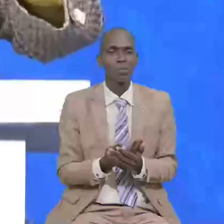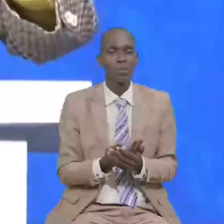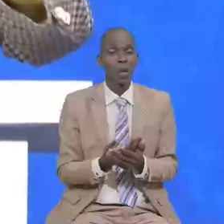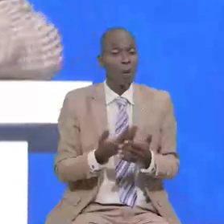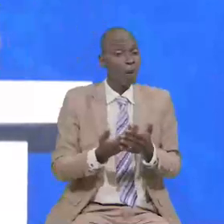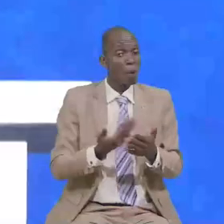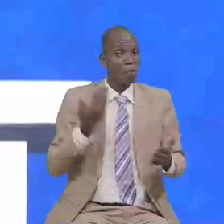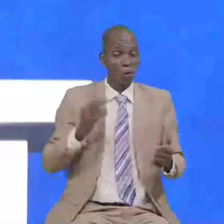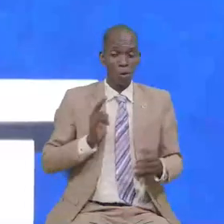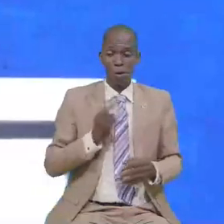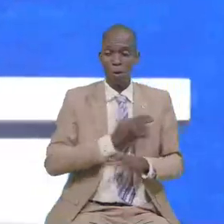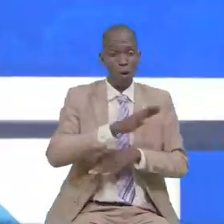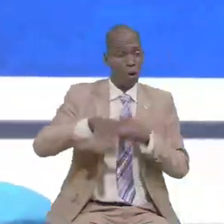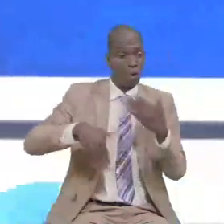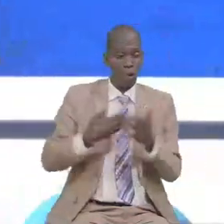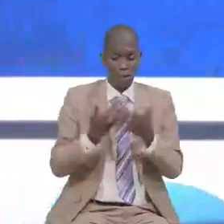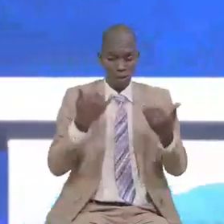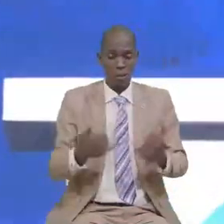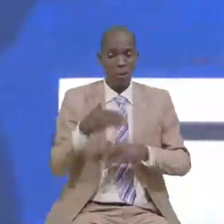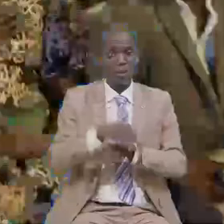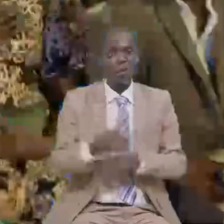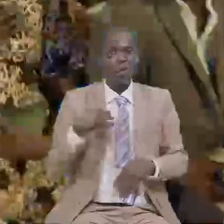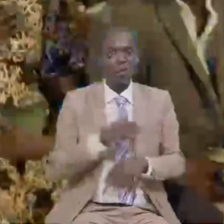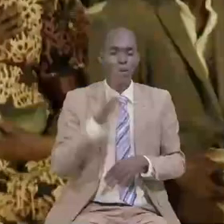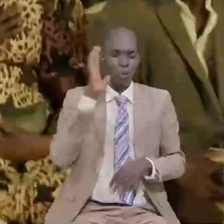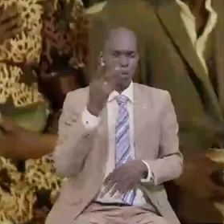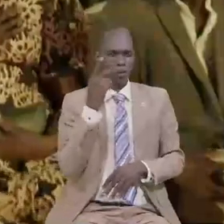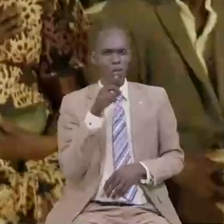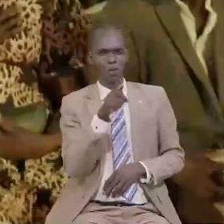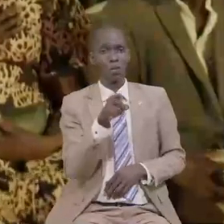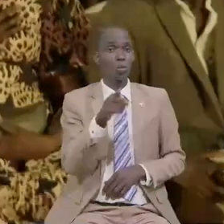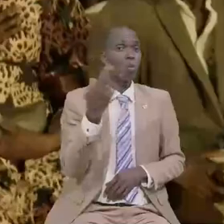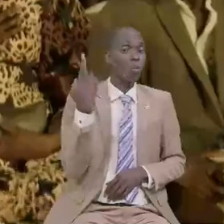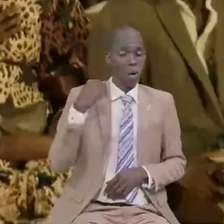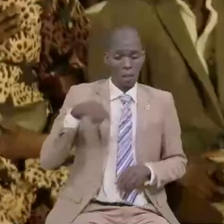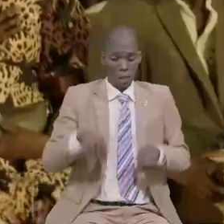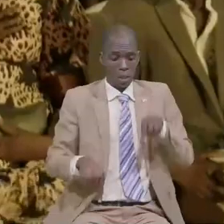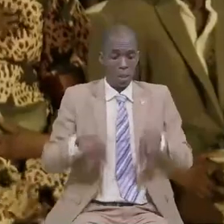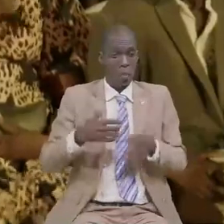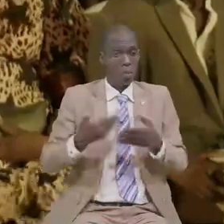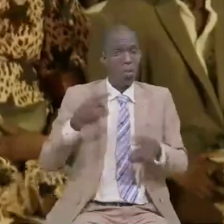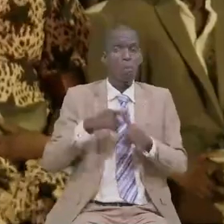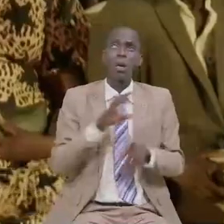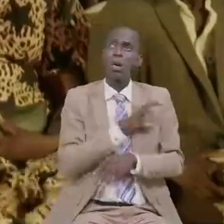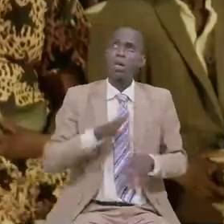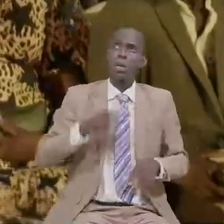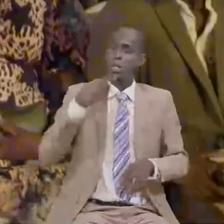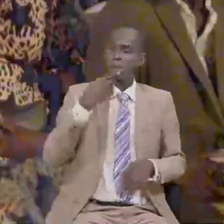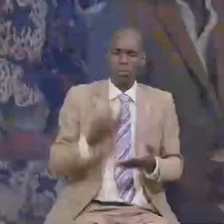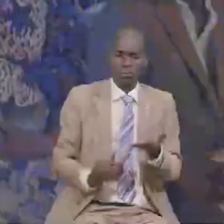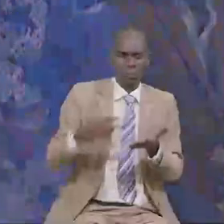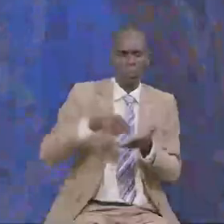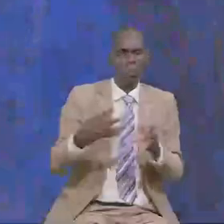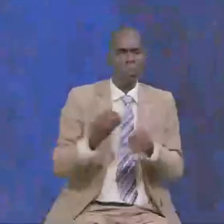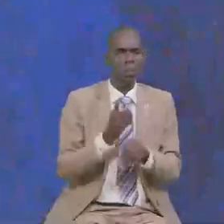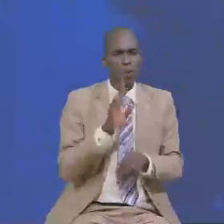En présence de nous tous, nous te verrons. Tu étais paralytique,